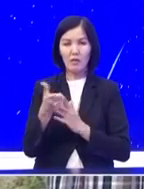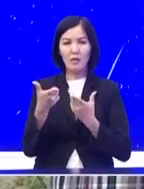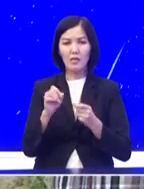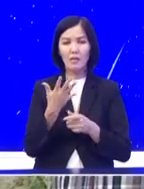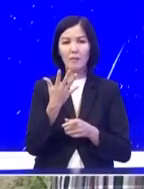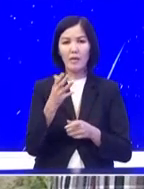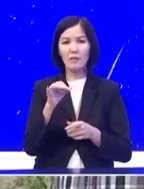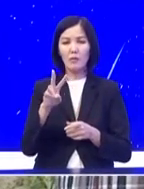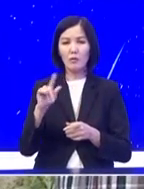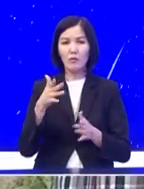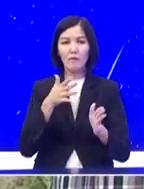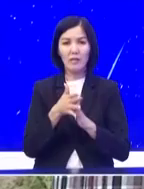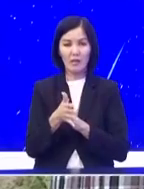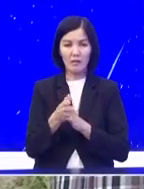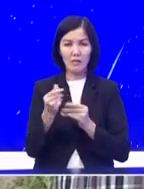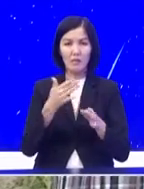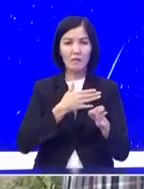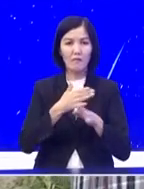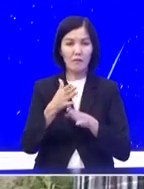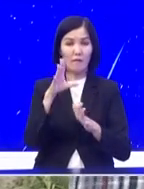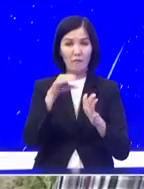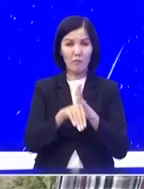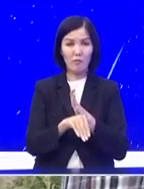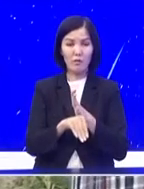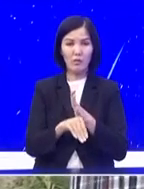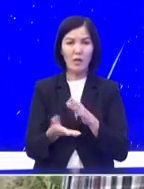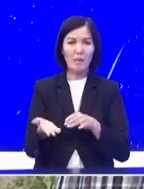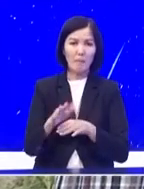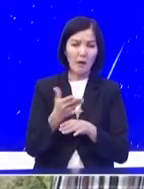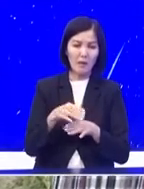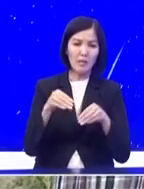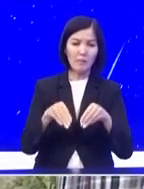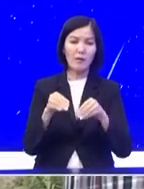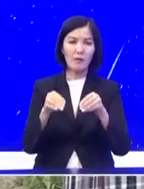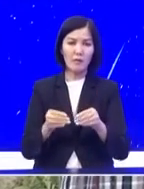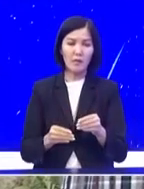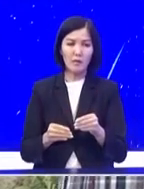5 миллионов потратили. Но это все входит туда. И пахота, и там бороны,